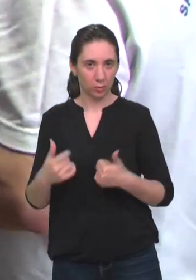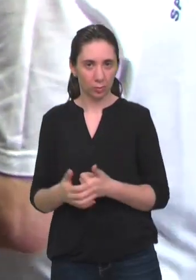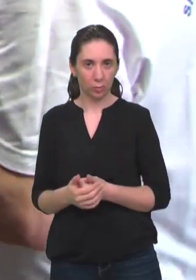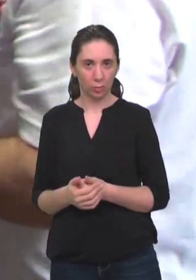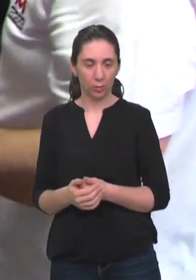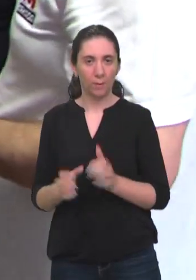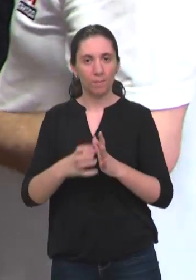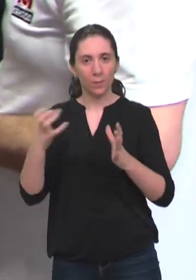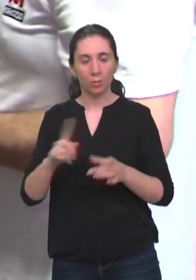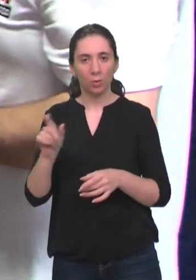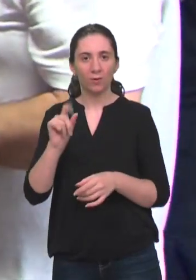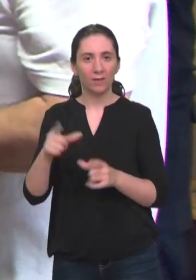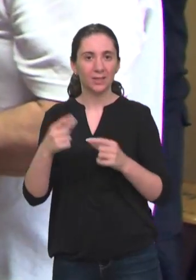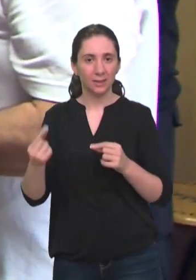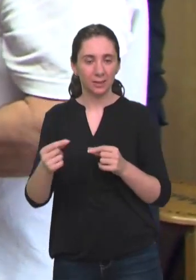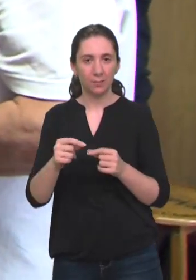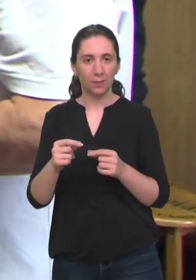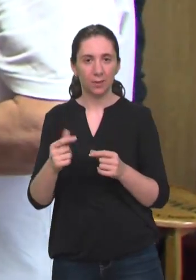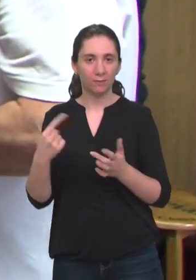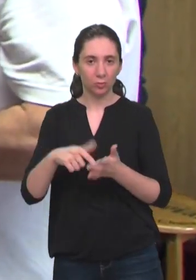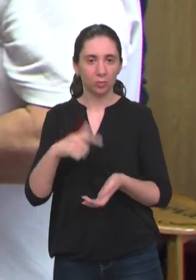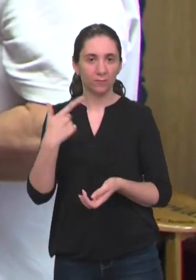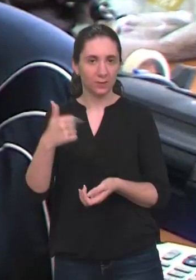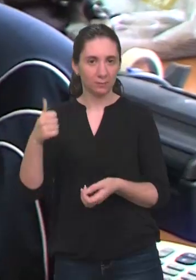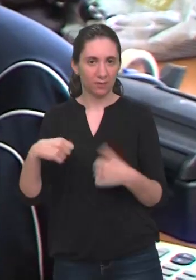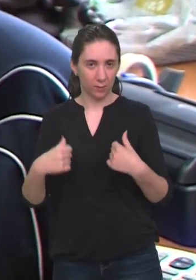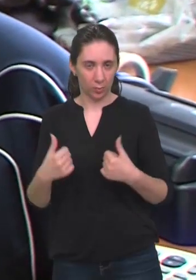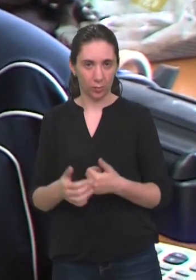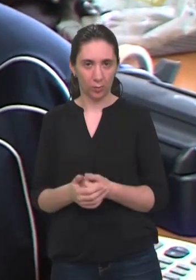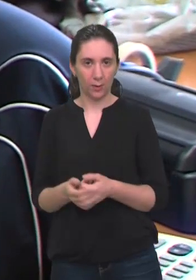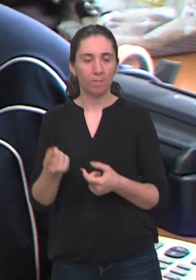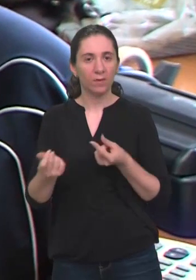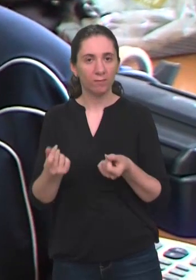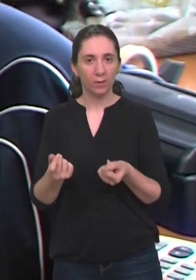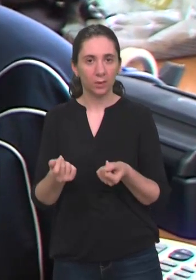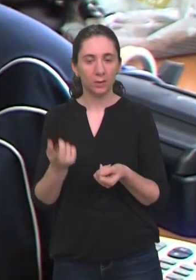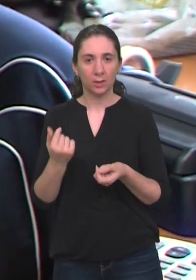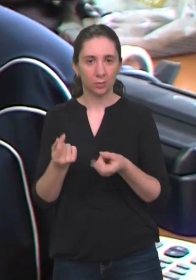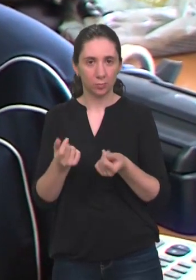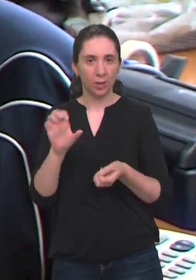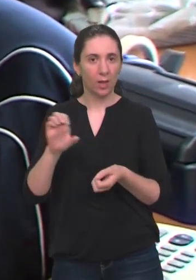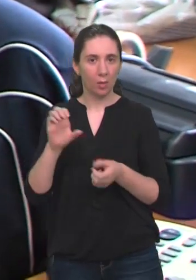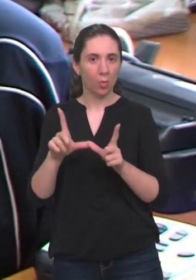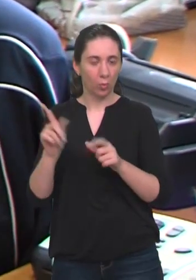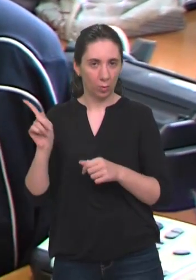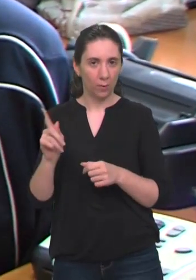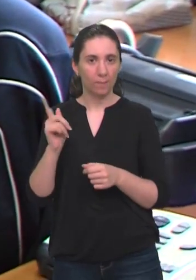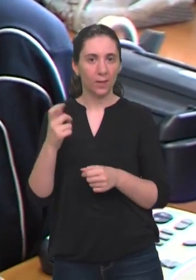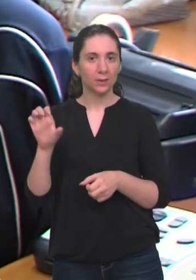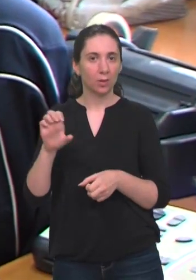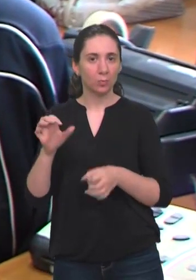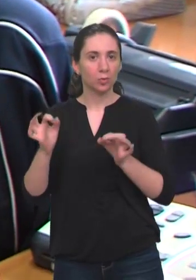a traje do 12. lipnja 2021. godine. Financiran je sredstvima Europske unije iz